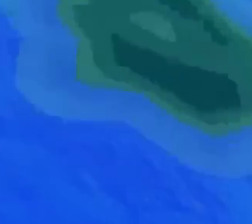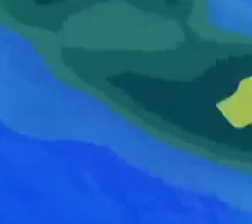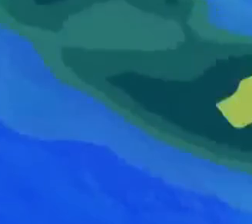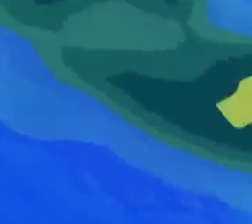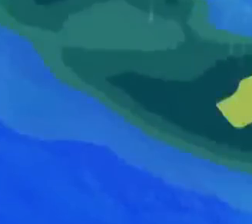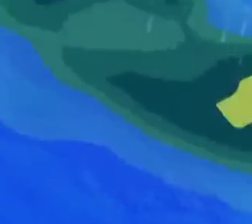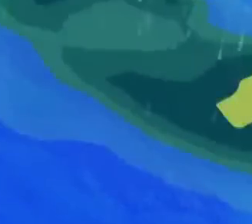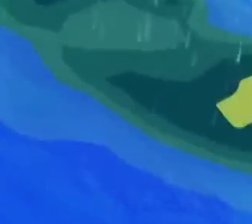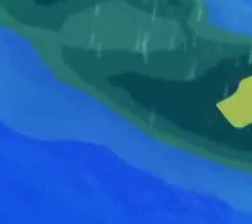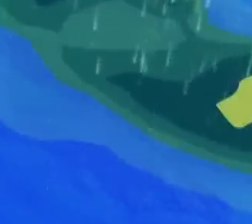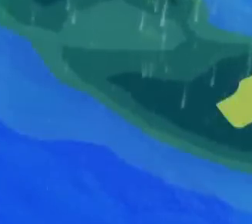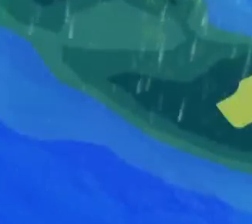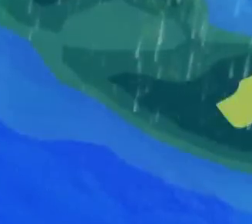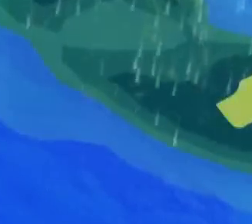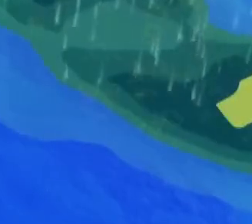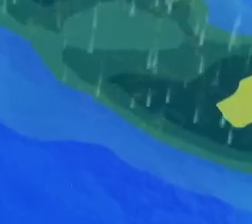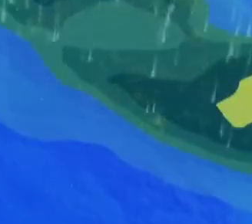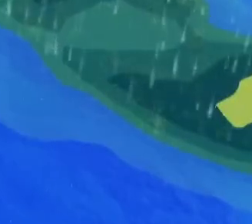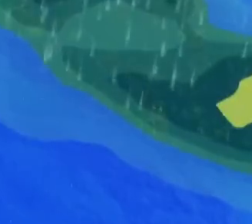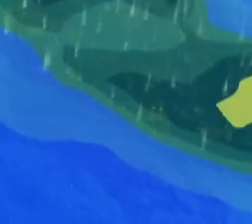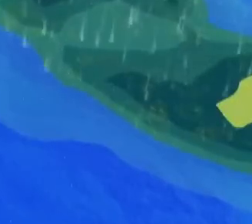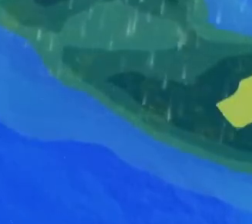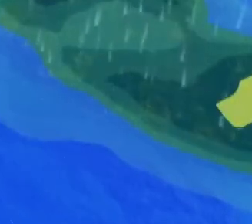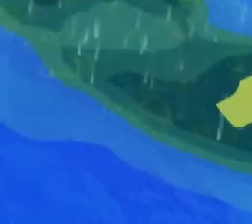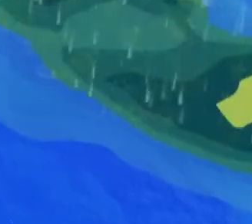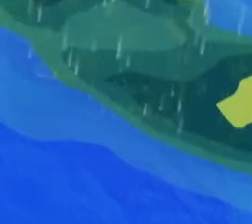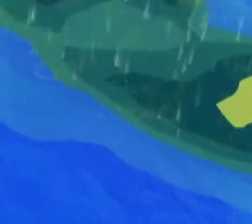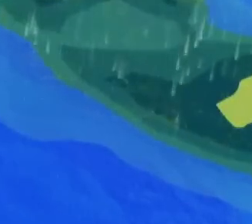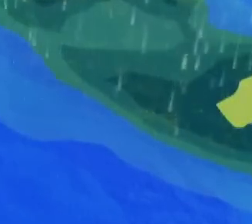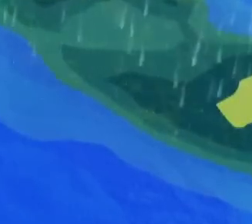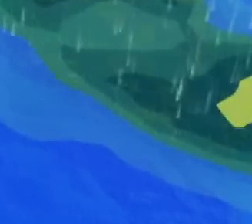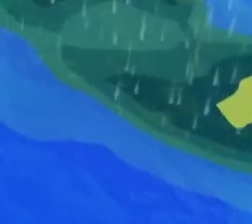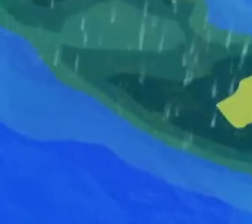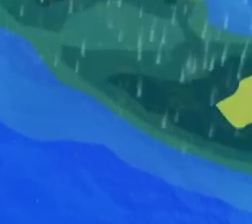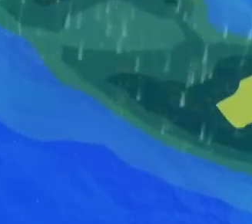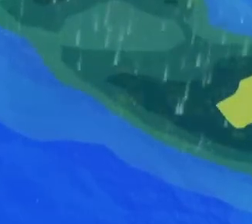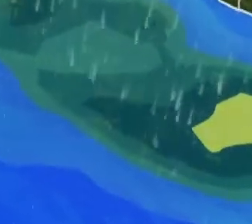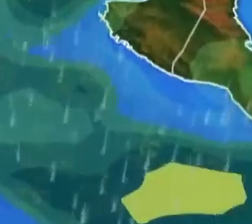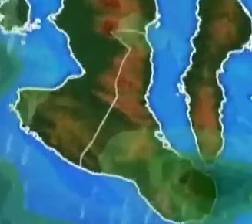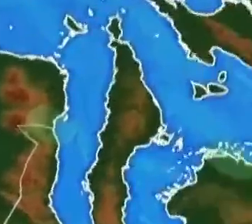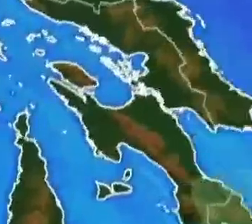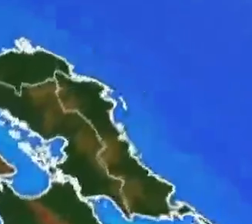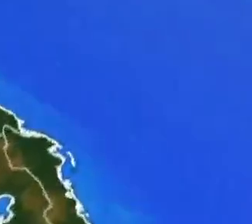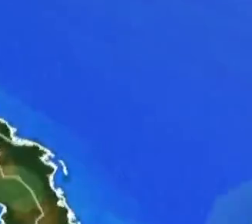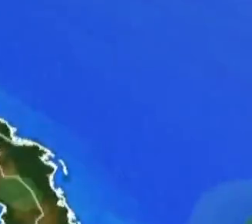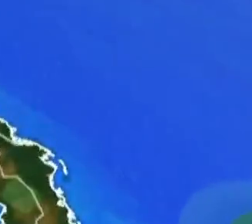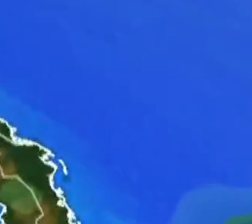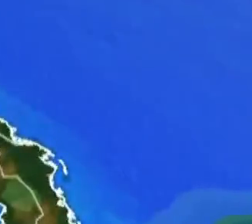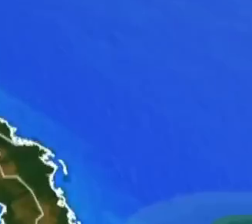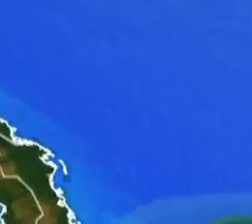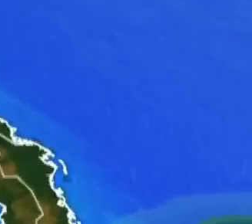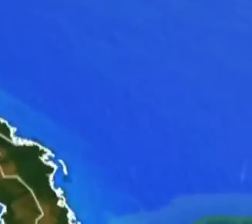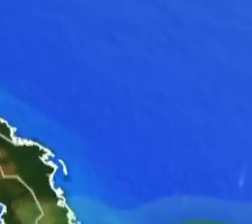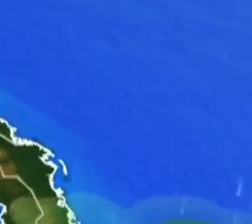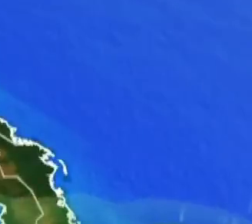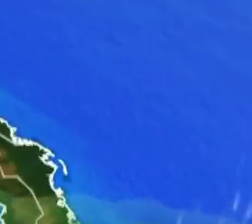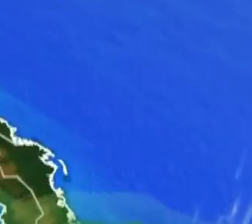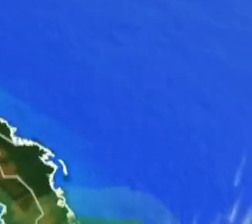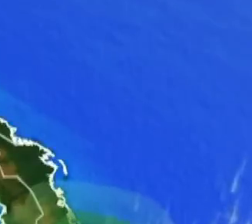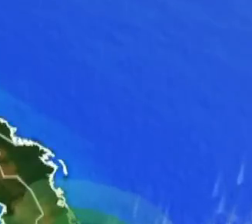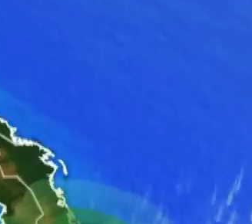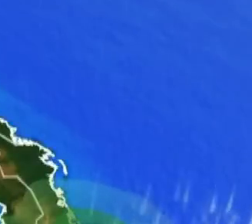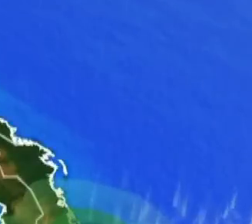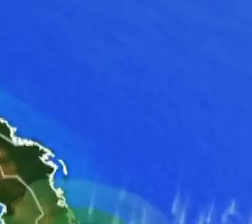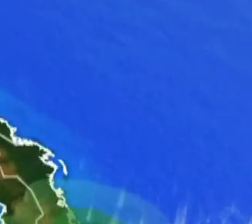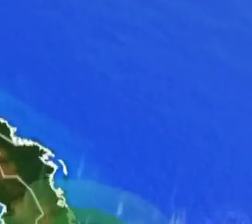na mahihinang ulan naman ang aasahan sa ibang bahagi ng probinsya pagsapit ng gabi. Sa Luzon, mababa ang tsansa ng ulan mula